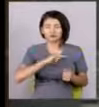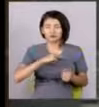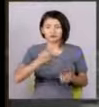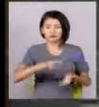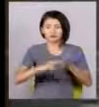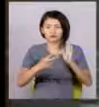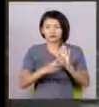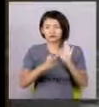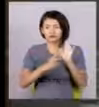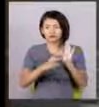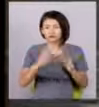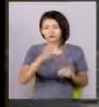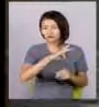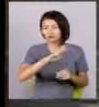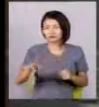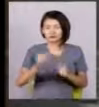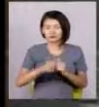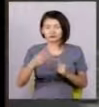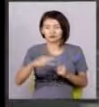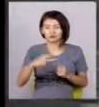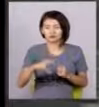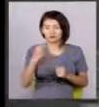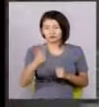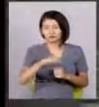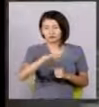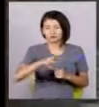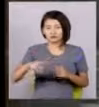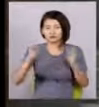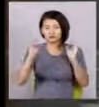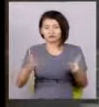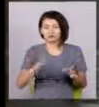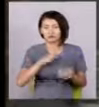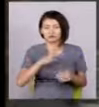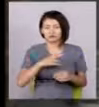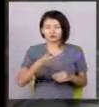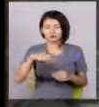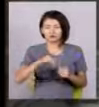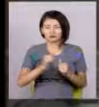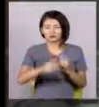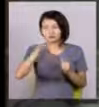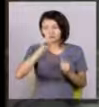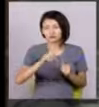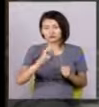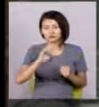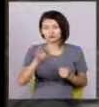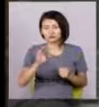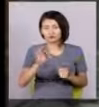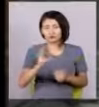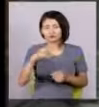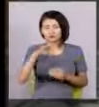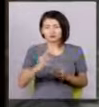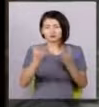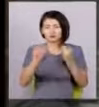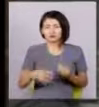миллион теңгенің 32 миллион теңгесін қазандықтардың жұмысына жұмсады. Оның нәтижесінде қазандықтардан ауаға бөлінетін қалдық көлемі